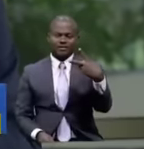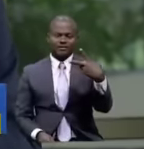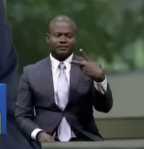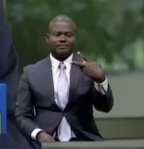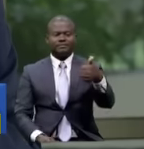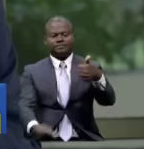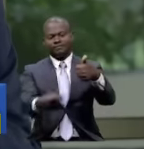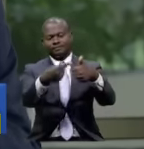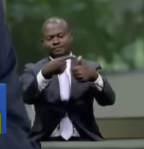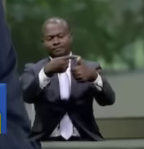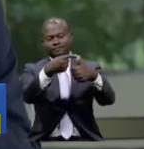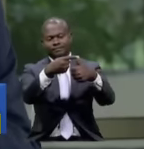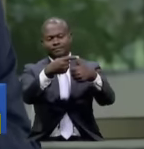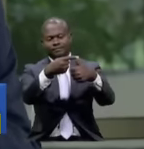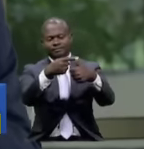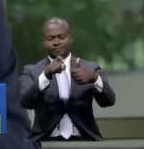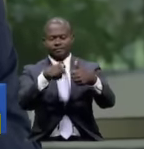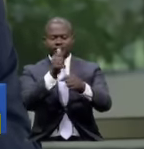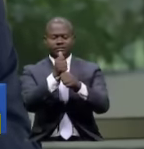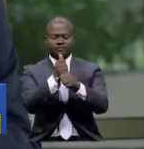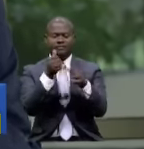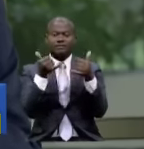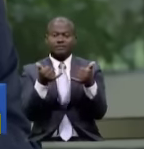byumvise ni uguhera